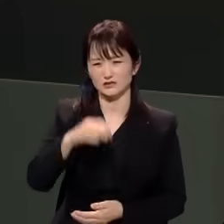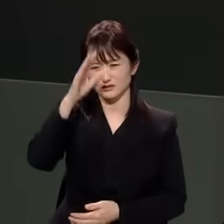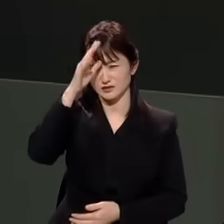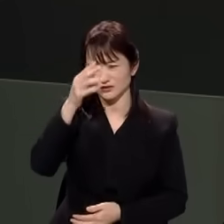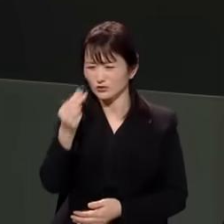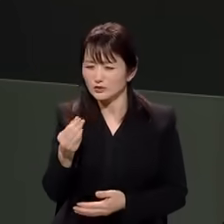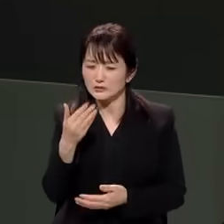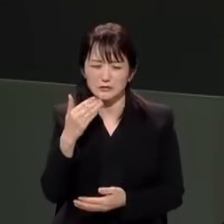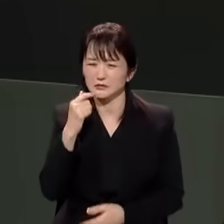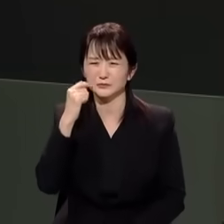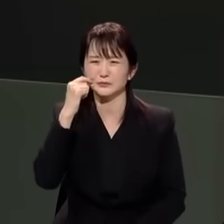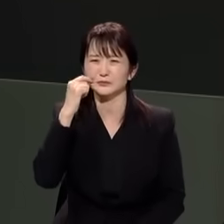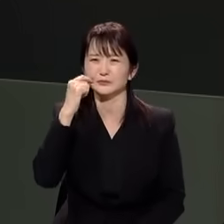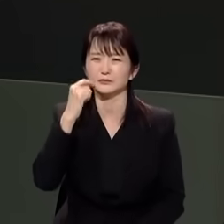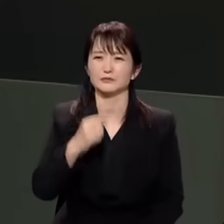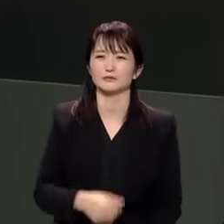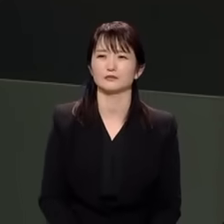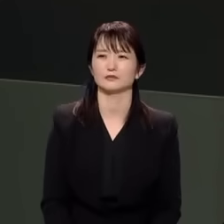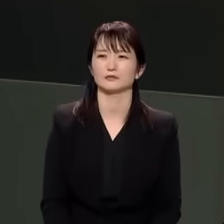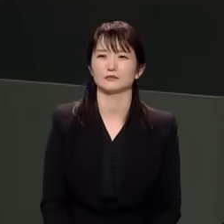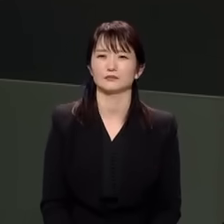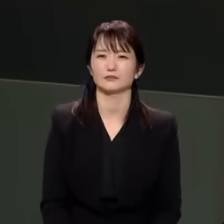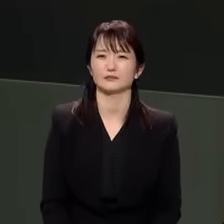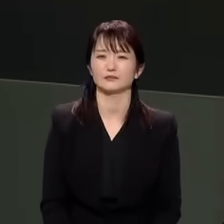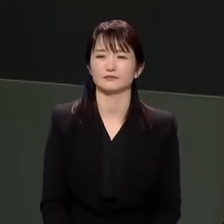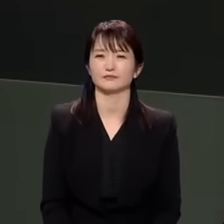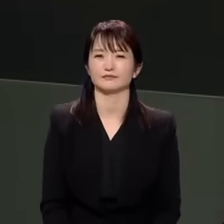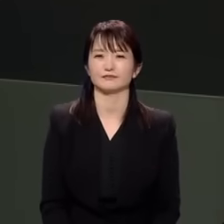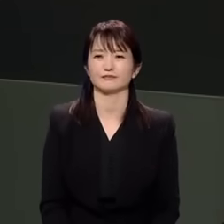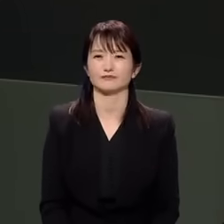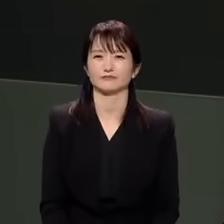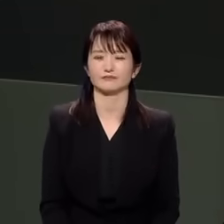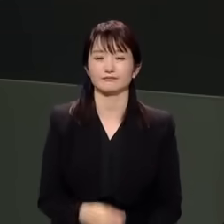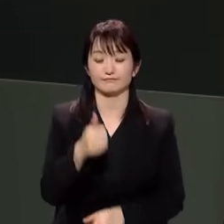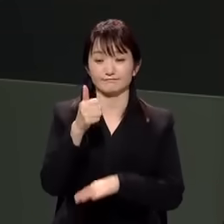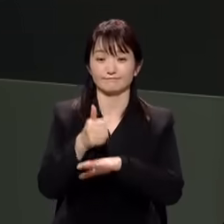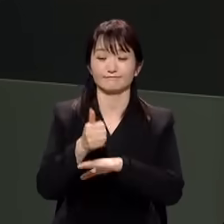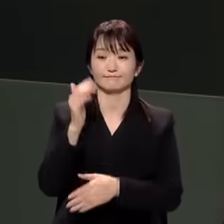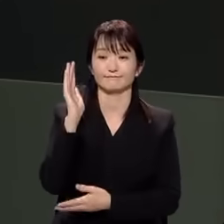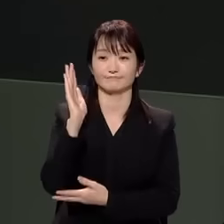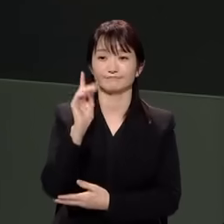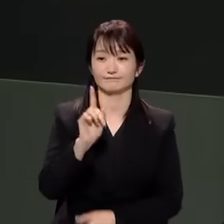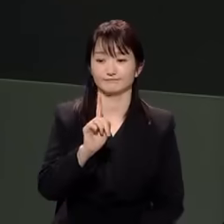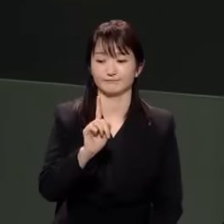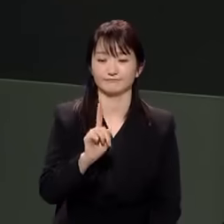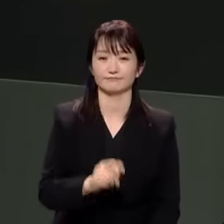네, 못 먹어요, 저거. 네. 못 먹습니다. 아, 알겠습니다. 자, 마지막 사연으로 가보죠.